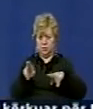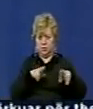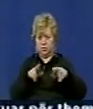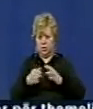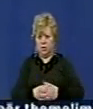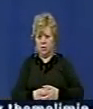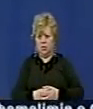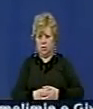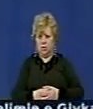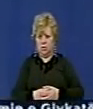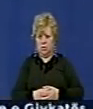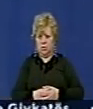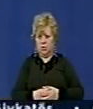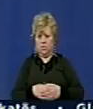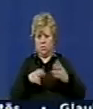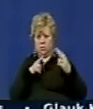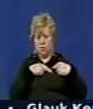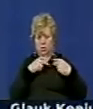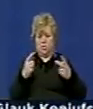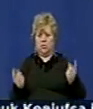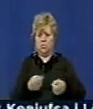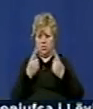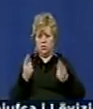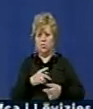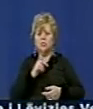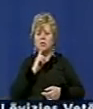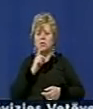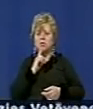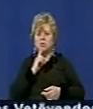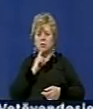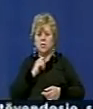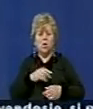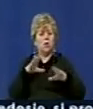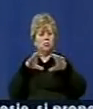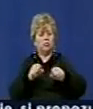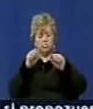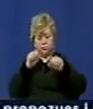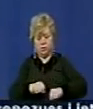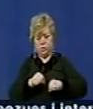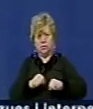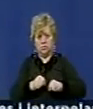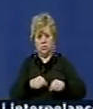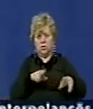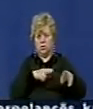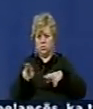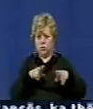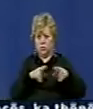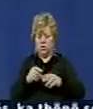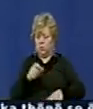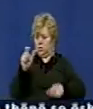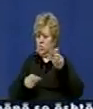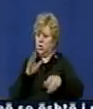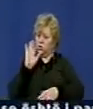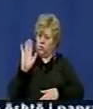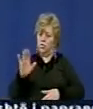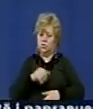drejtësisë. Përgjegjës për këtë gjendje janë ata që kanë bajtur dritash pushtetet dhe i kanë shtrirë ato deri në gjykatore, ku atje njerëzit e tyre që i